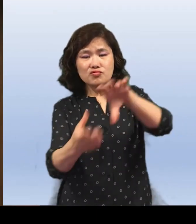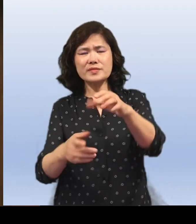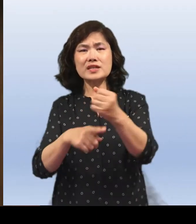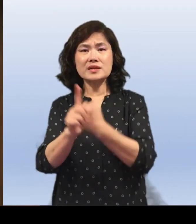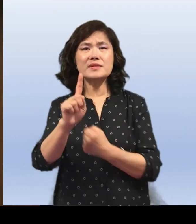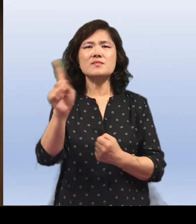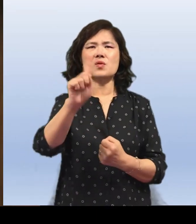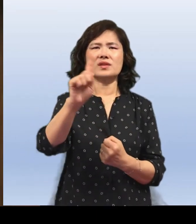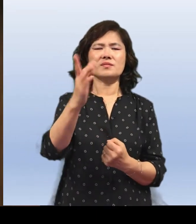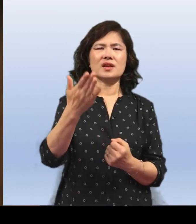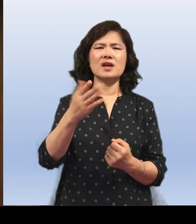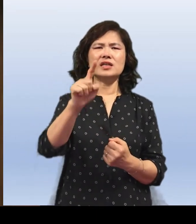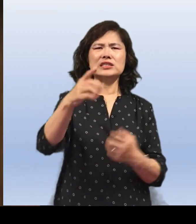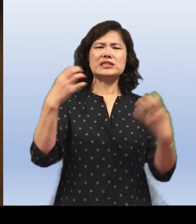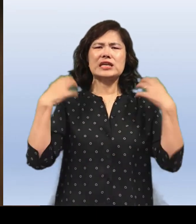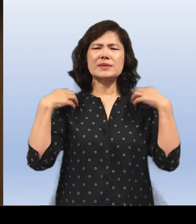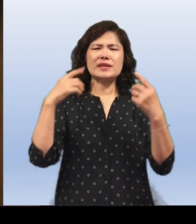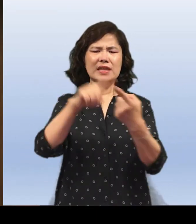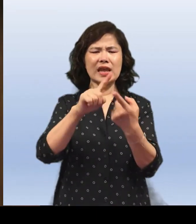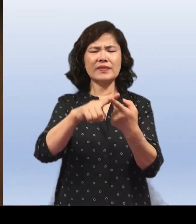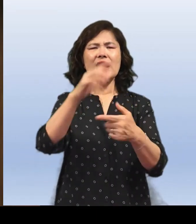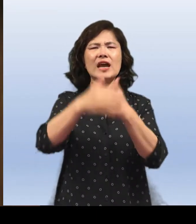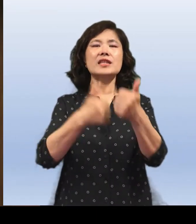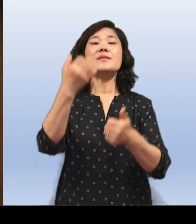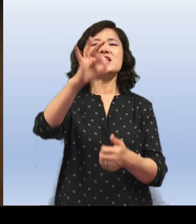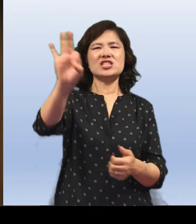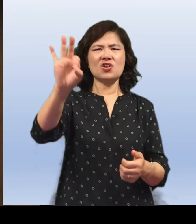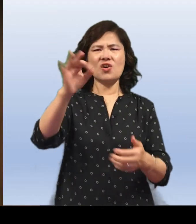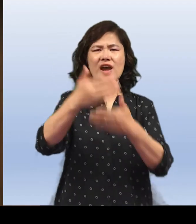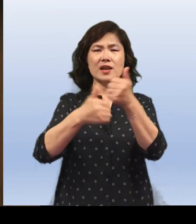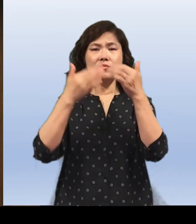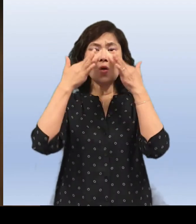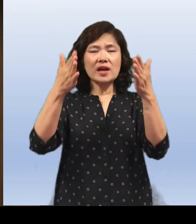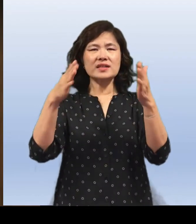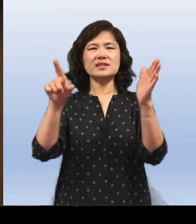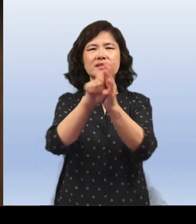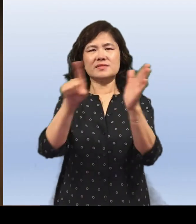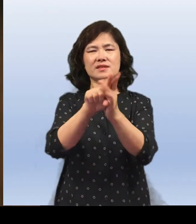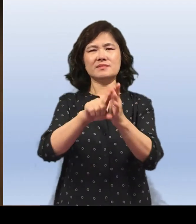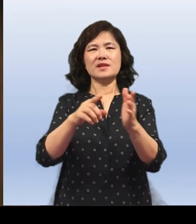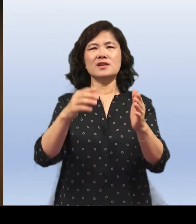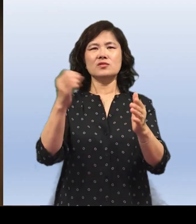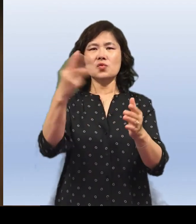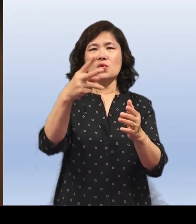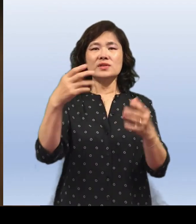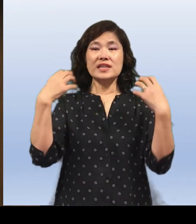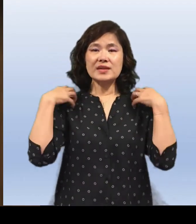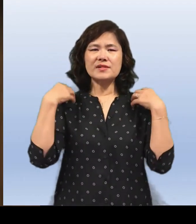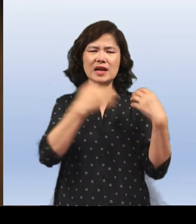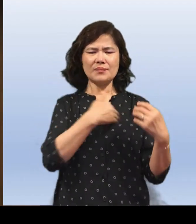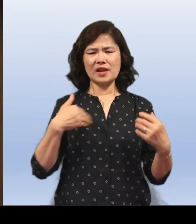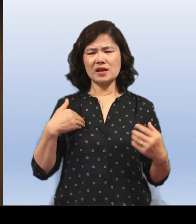의미하는 것은 그 직임에 대한 하나님의 인정, 확신이며 또한 그 직임을 감당할 수 있는 능력을